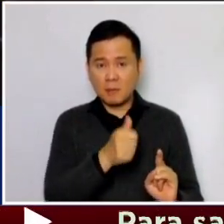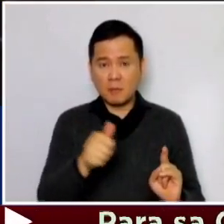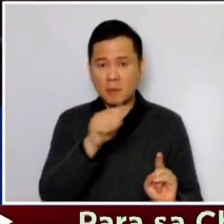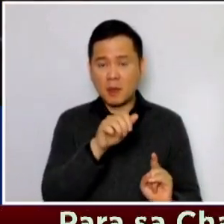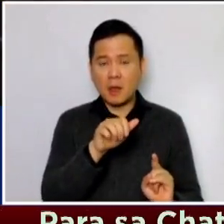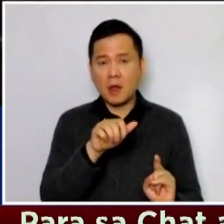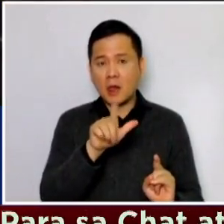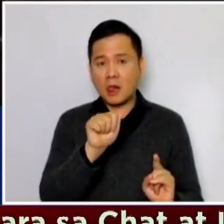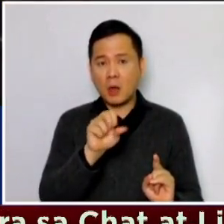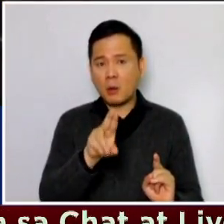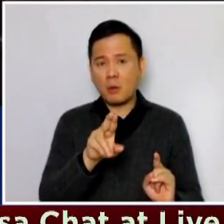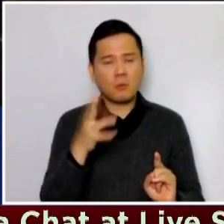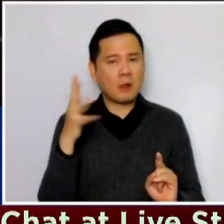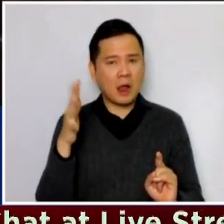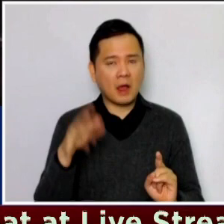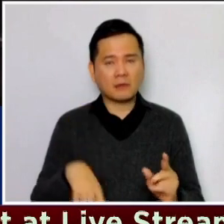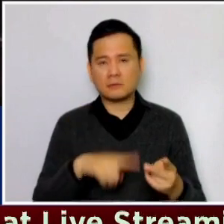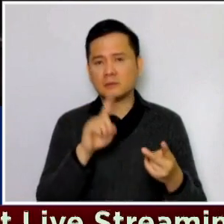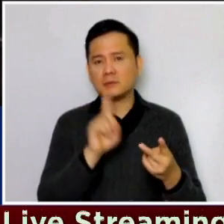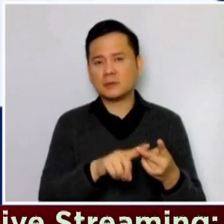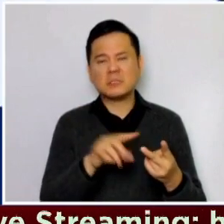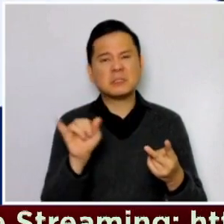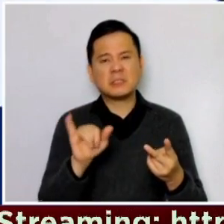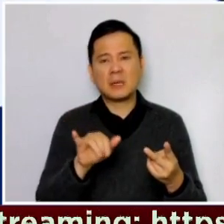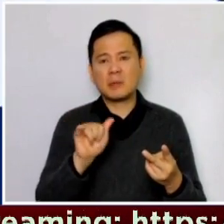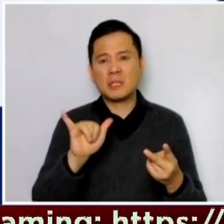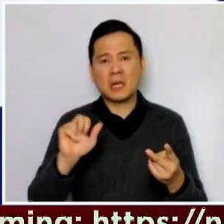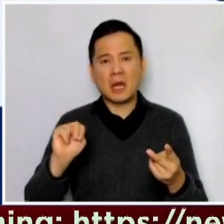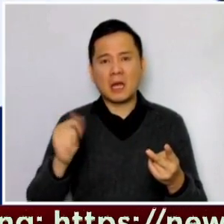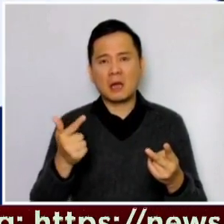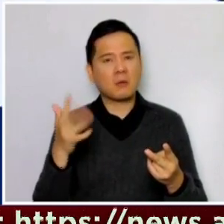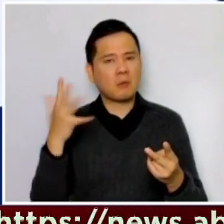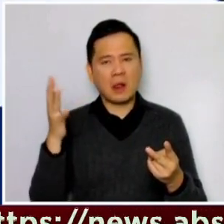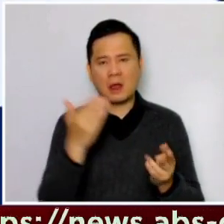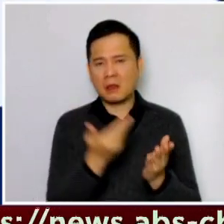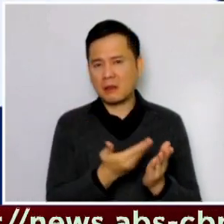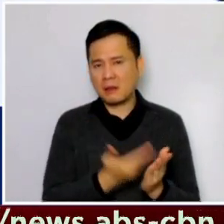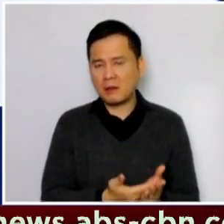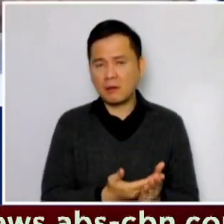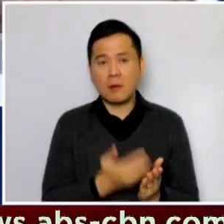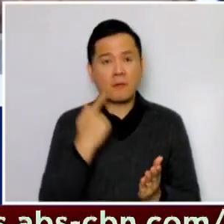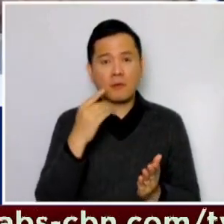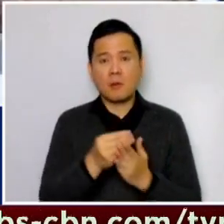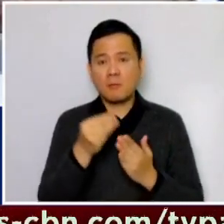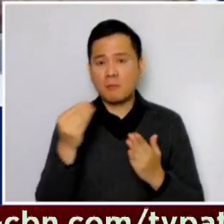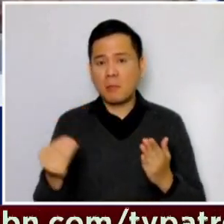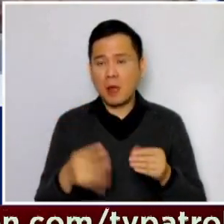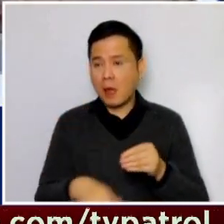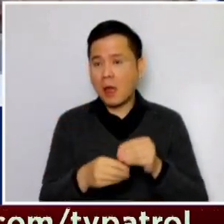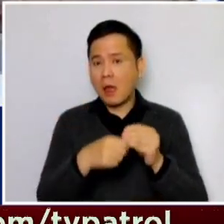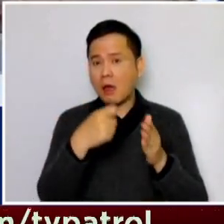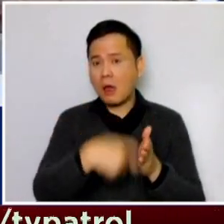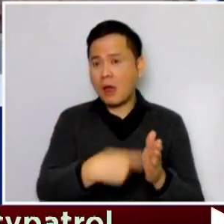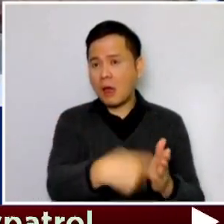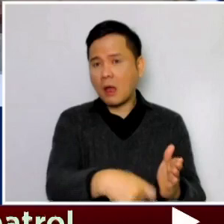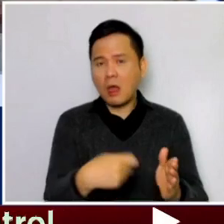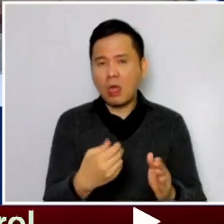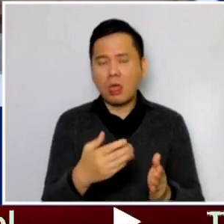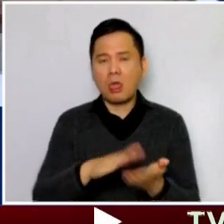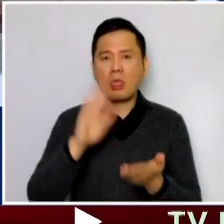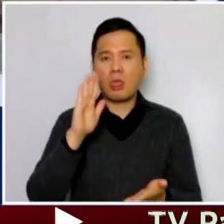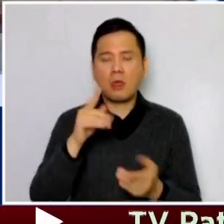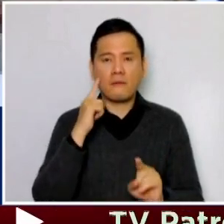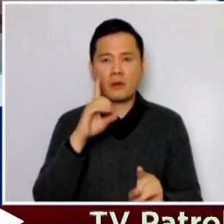at dating Presidential Economic Advisor Michael Yang, kaugnay ng pagbili ng umano'y overpriced na COVID-19 supplies ng Department of